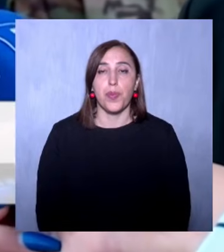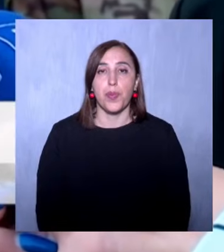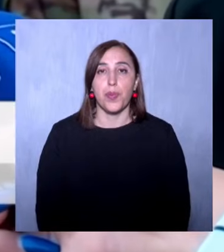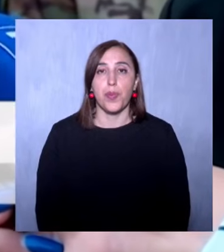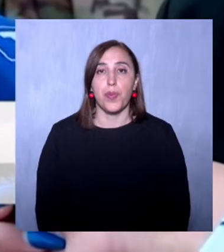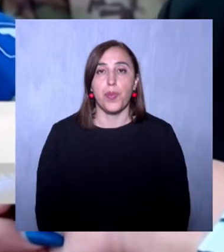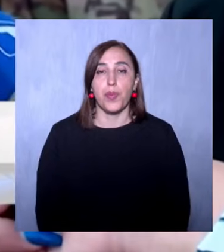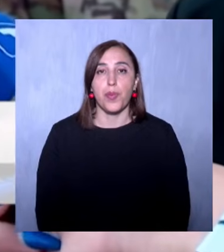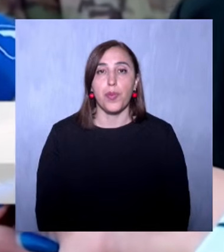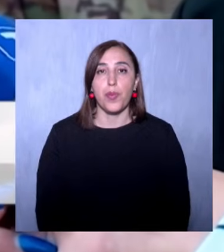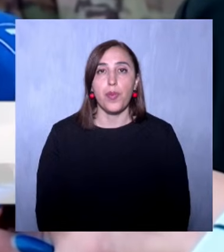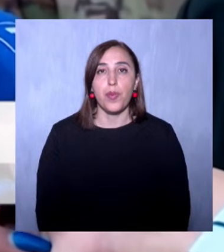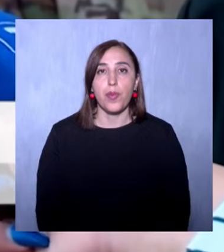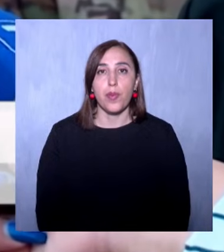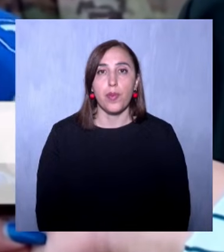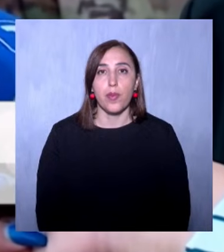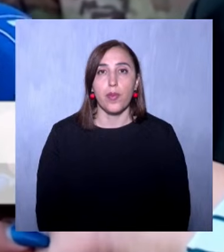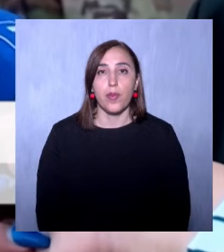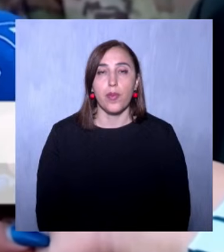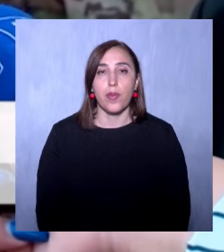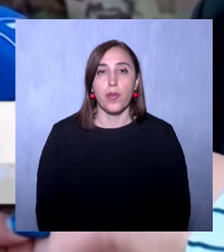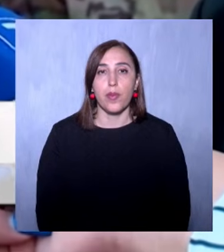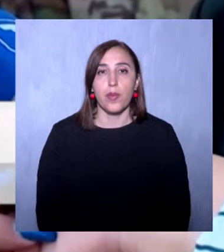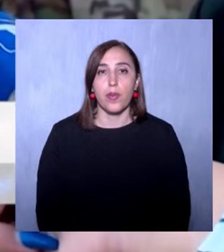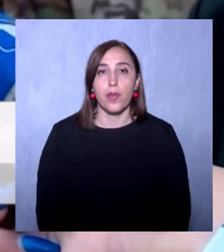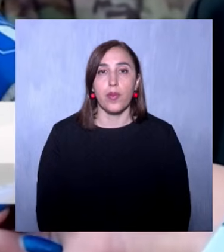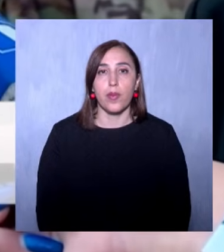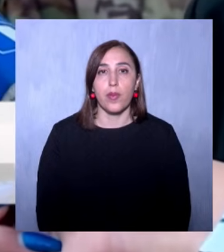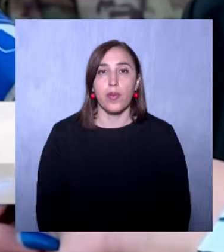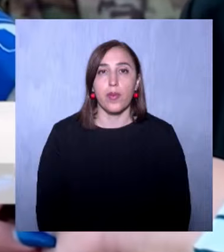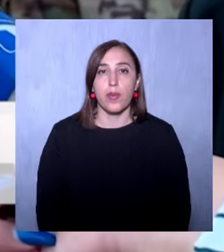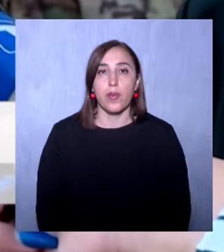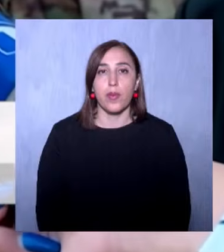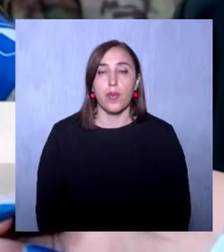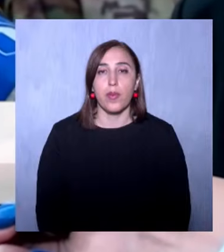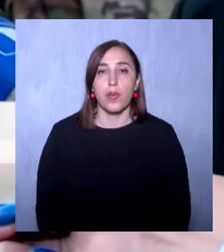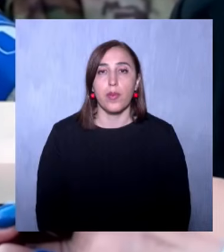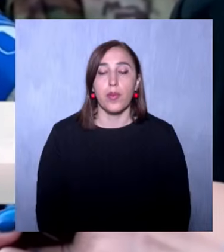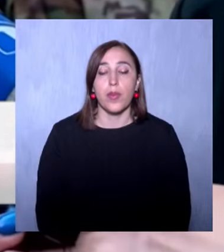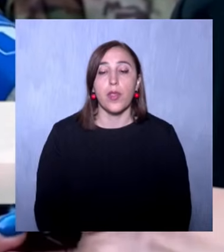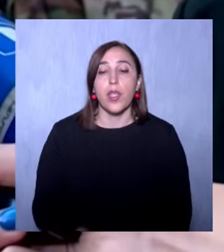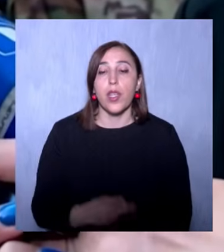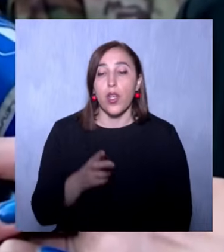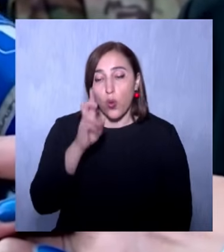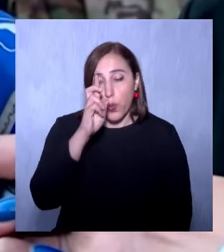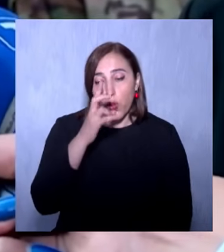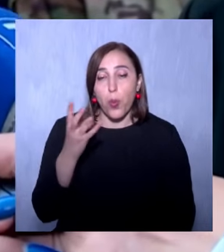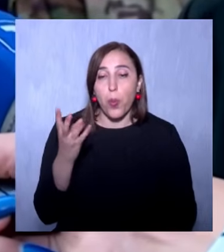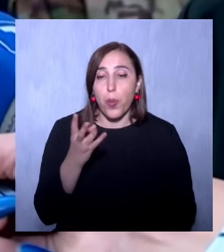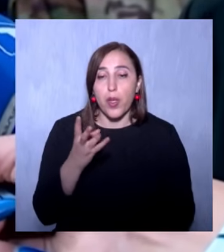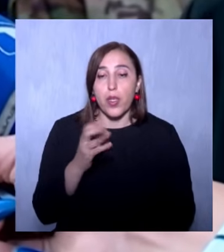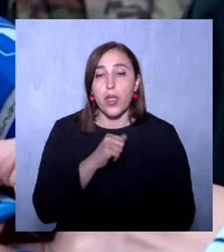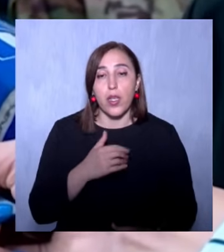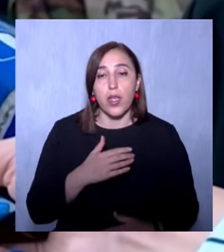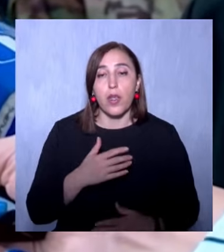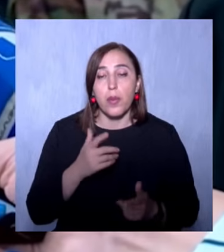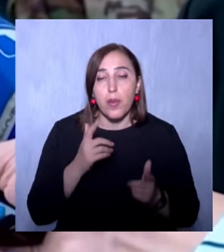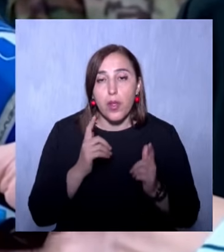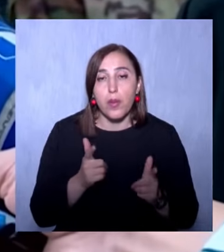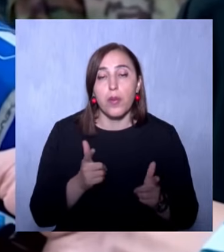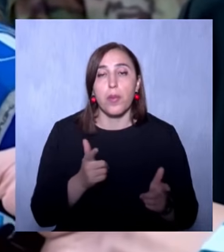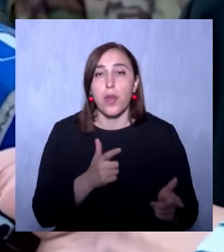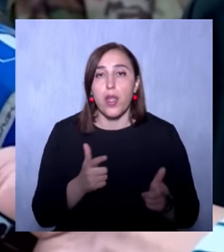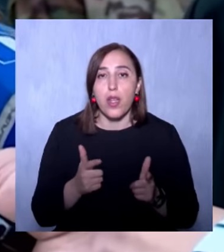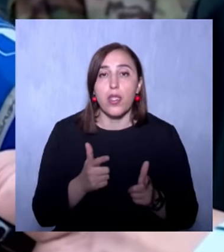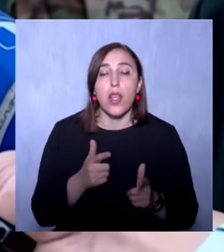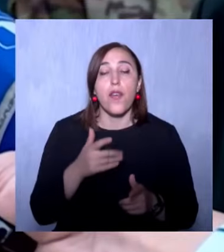know, it needs to both of the parties need to be willing. Կողմերը պետք է դրա պատրաստակամությունն ունենան, եւ այդ